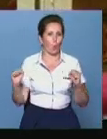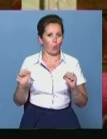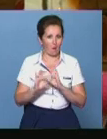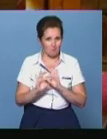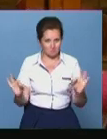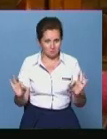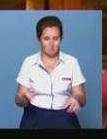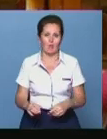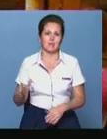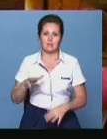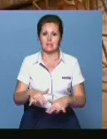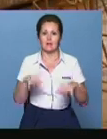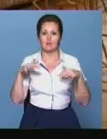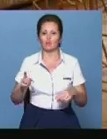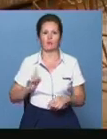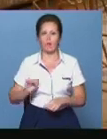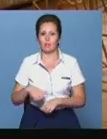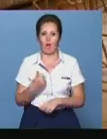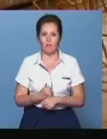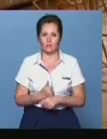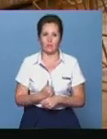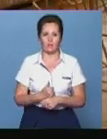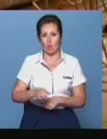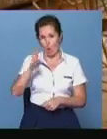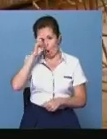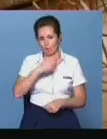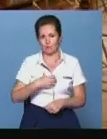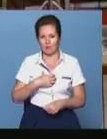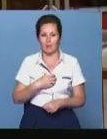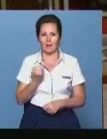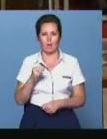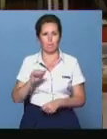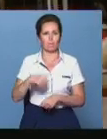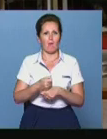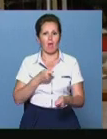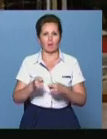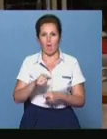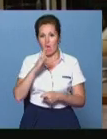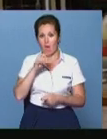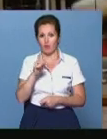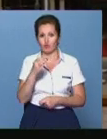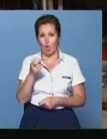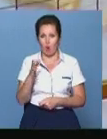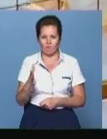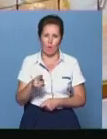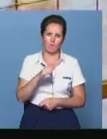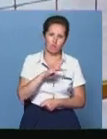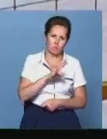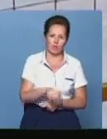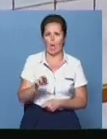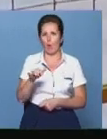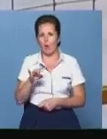зрители ждали главного. Коронный номер «Империя хищников». В одной клетке пумы, ягуары, полярные канадские волки